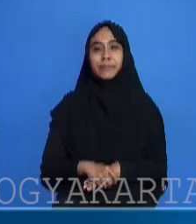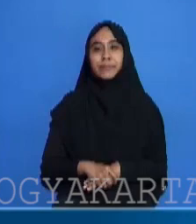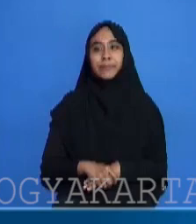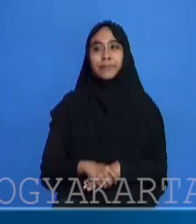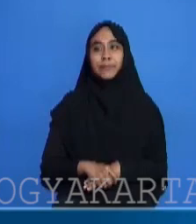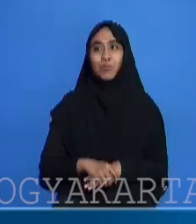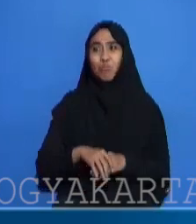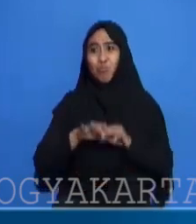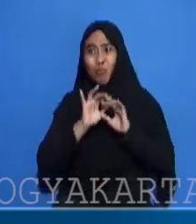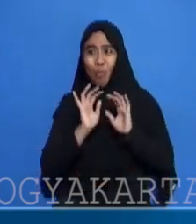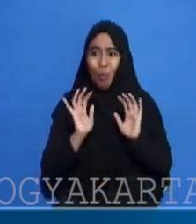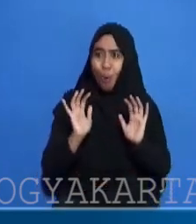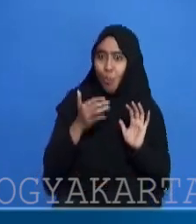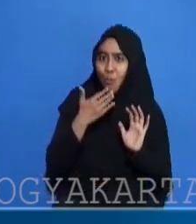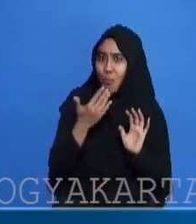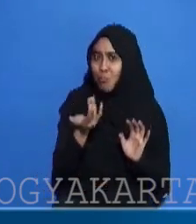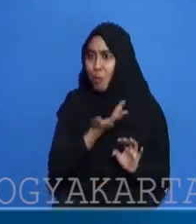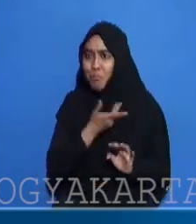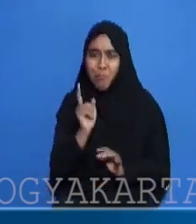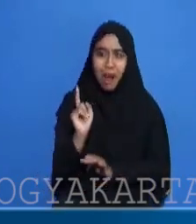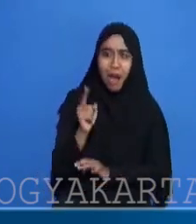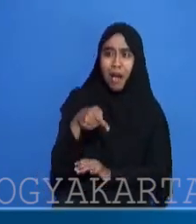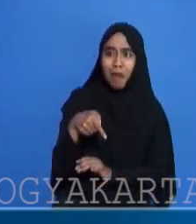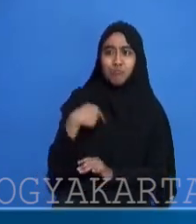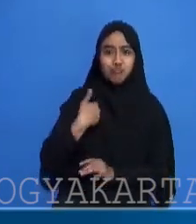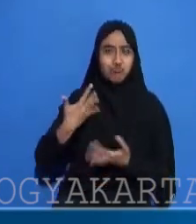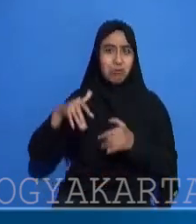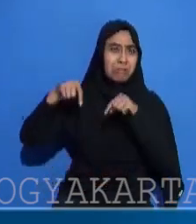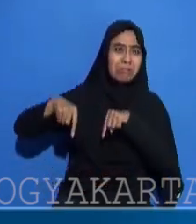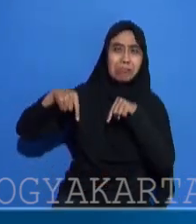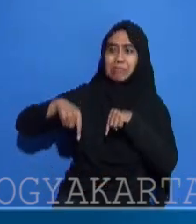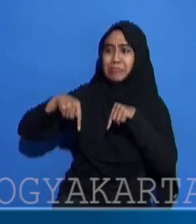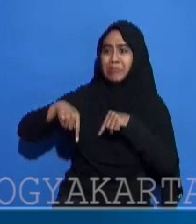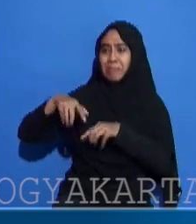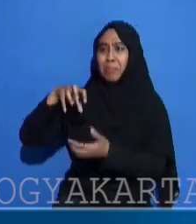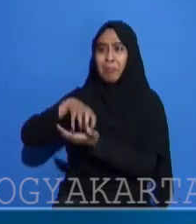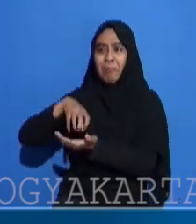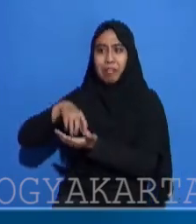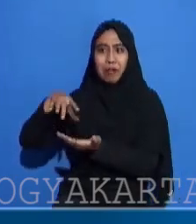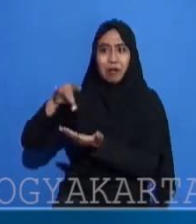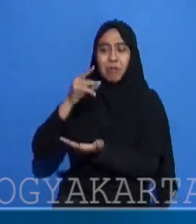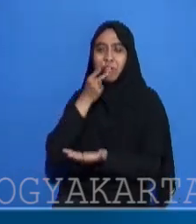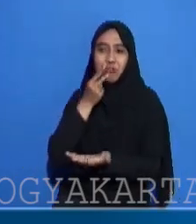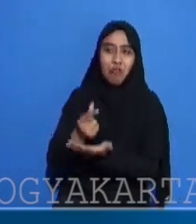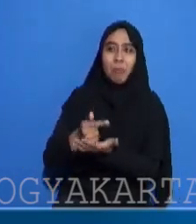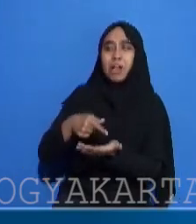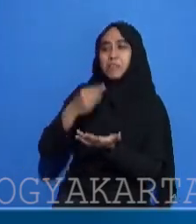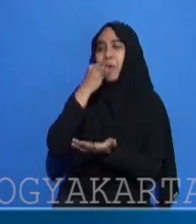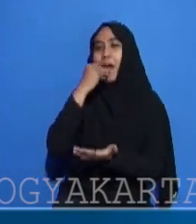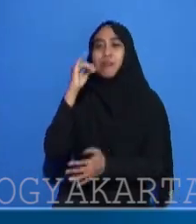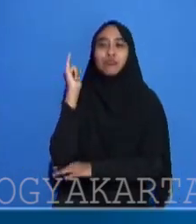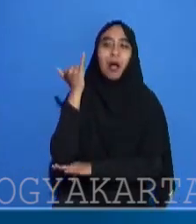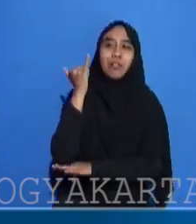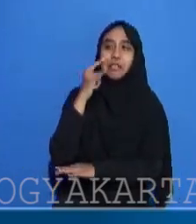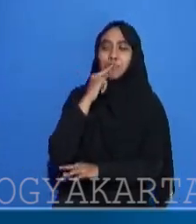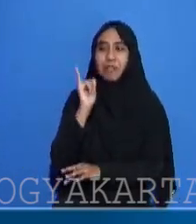Hey sobat, mau kemana kita? Kali ini saya sudah berada di Holi. Ini salah satu rekomendasi kuliner yang ada di Yogyakarta. Seperti